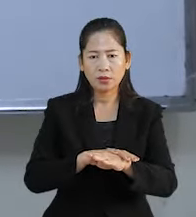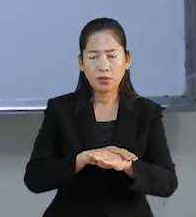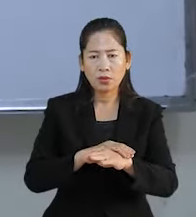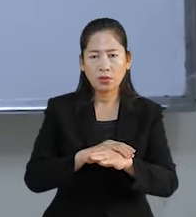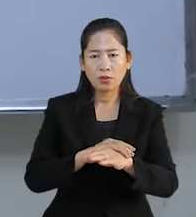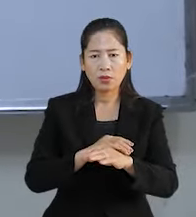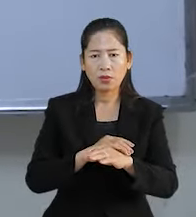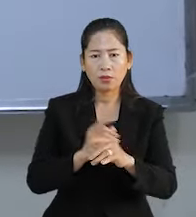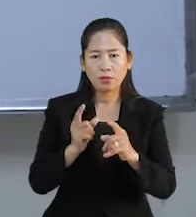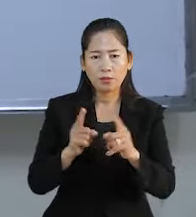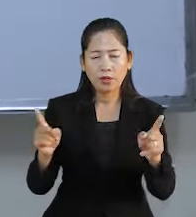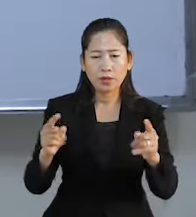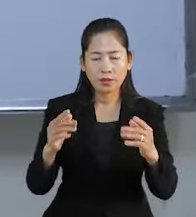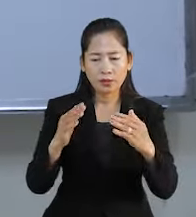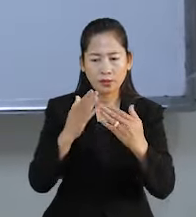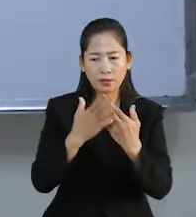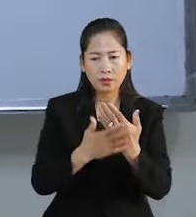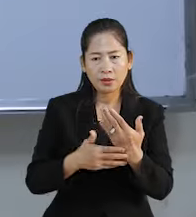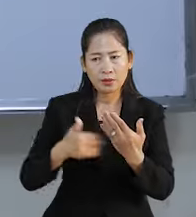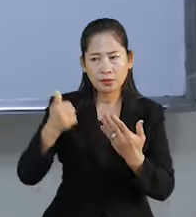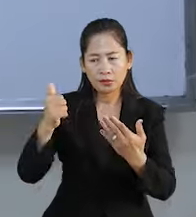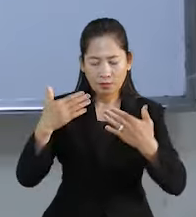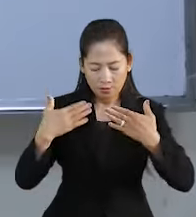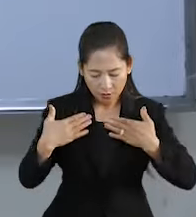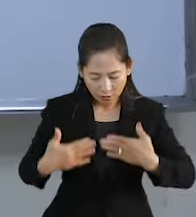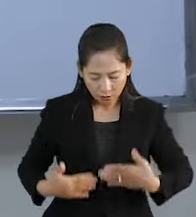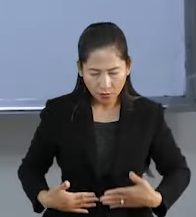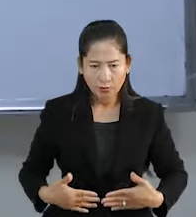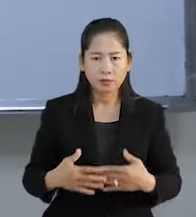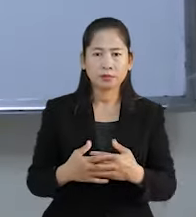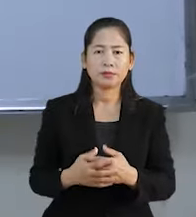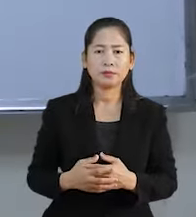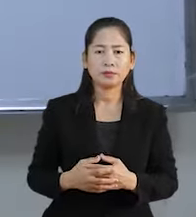ងវែងល្មមស័កសមនឹងដងខ្លួនចា